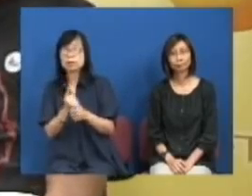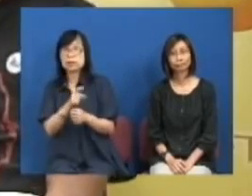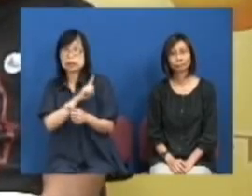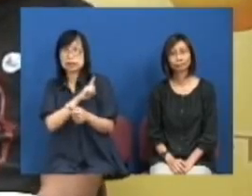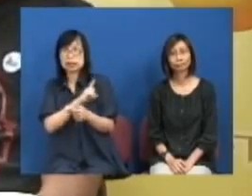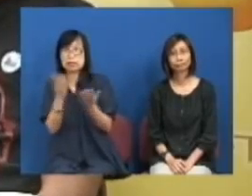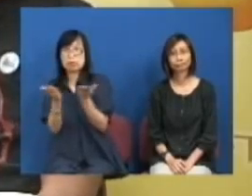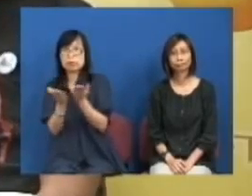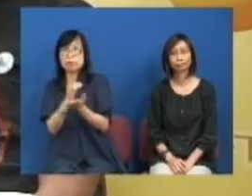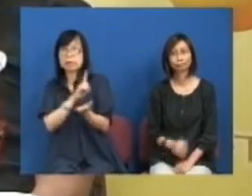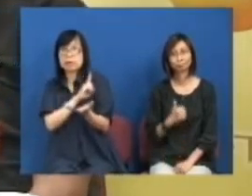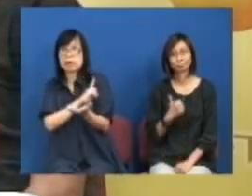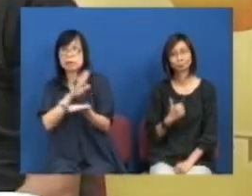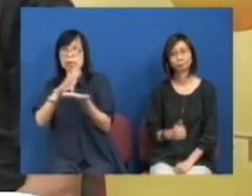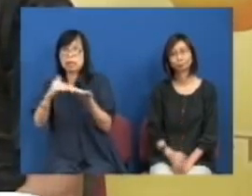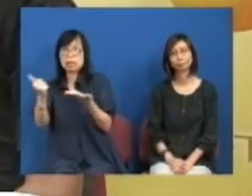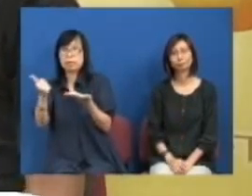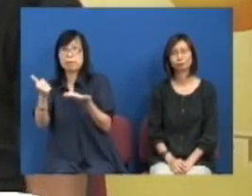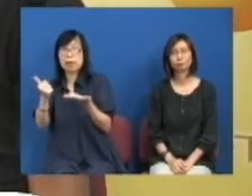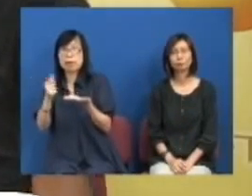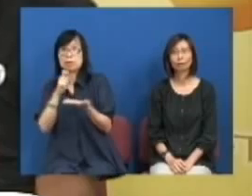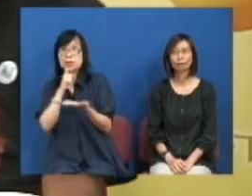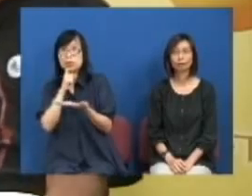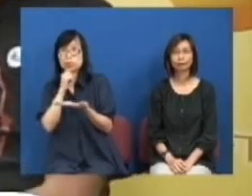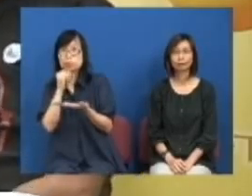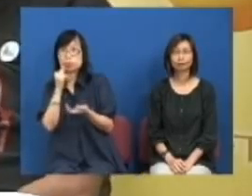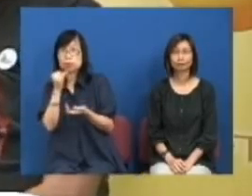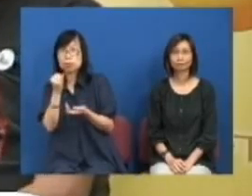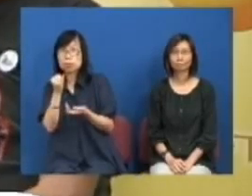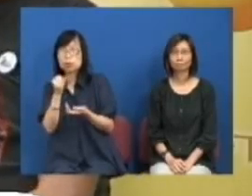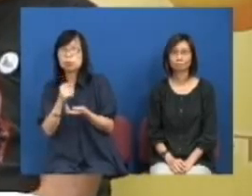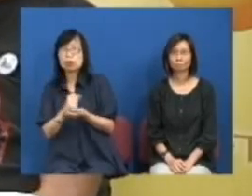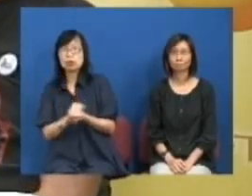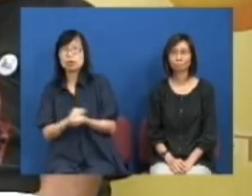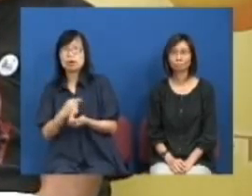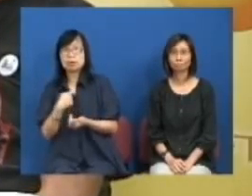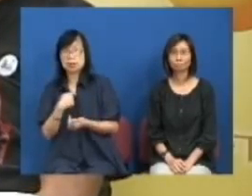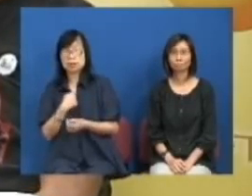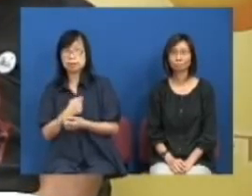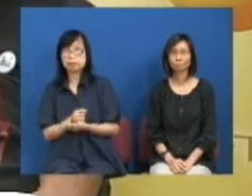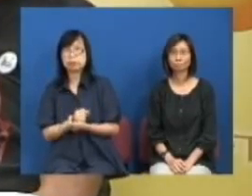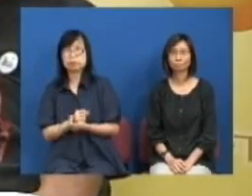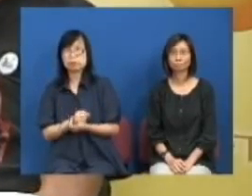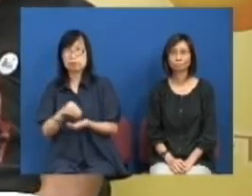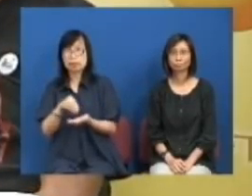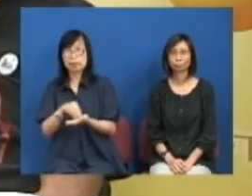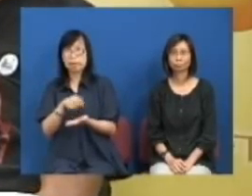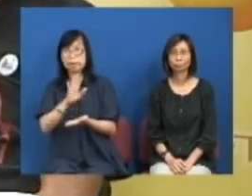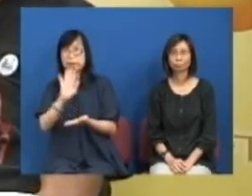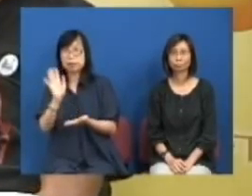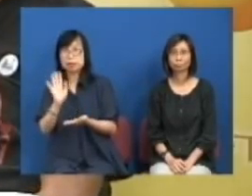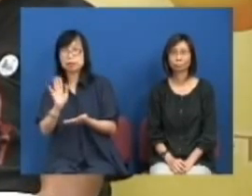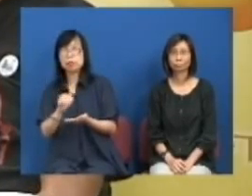自己證明自己清白的，如果有些有罪推論的原理，我覺得這個一定是即不應該去